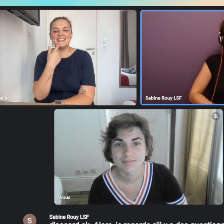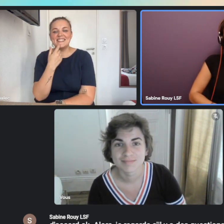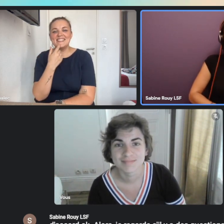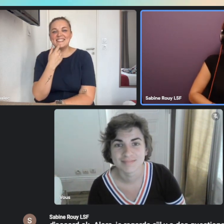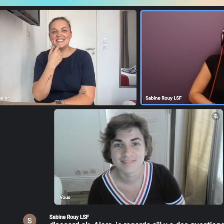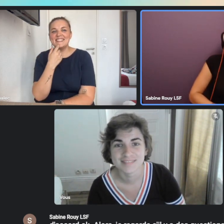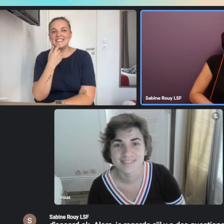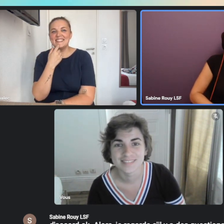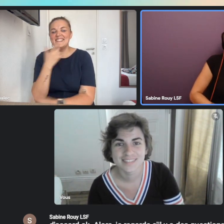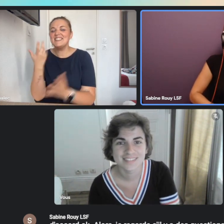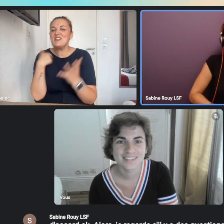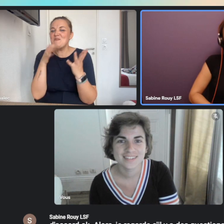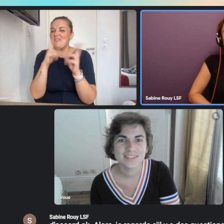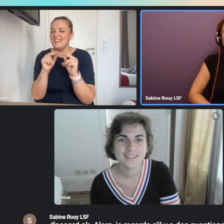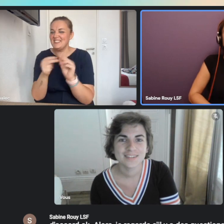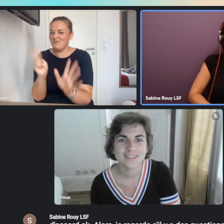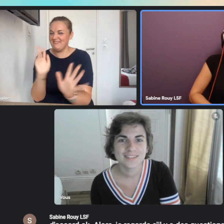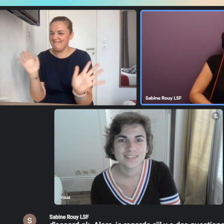effectivement.